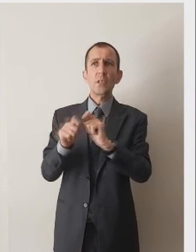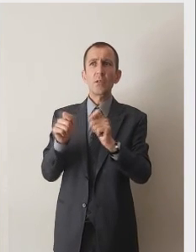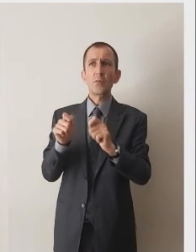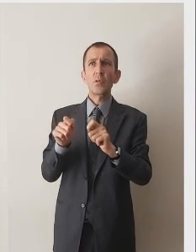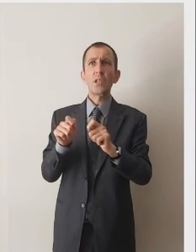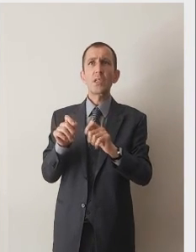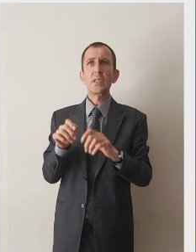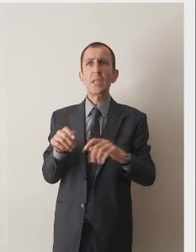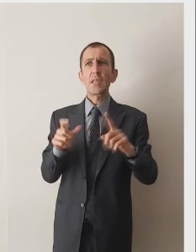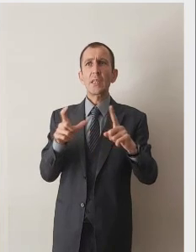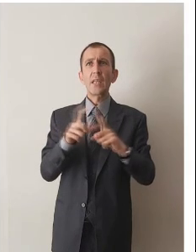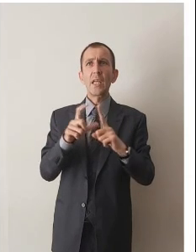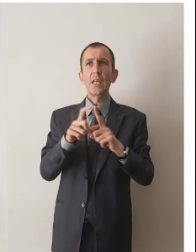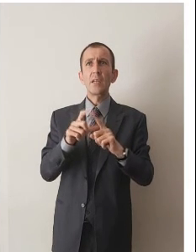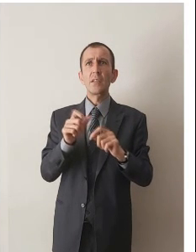B şıkkıdır.